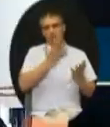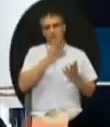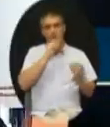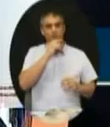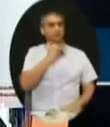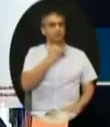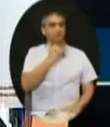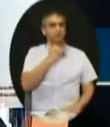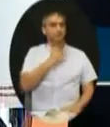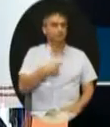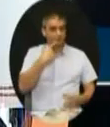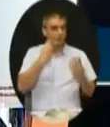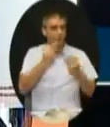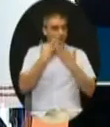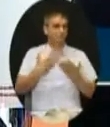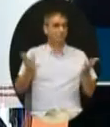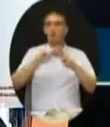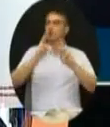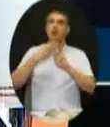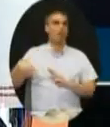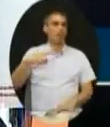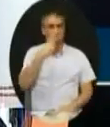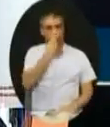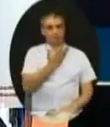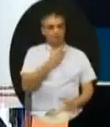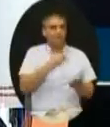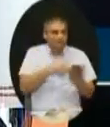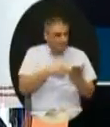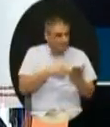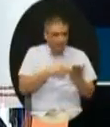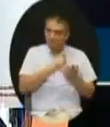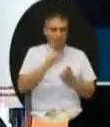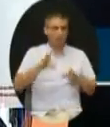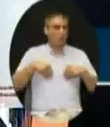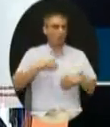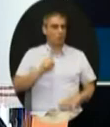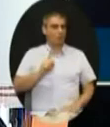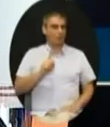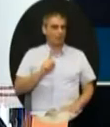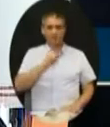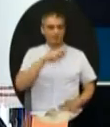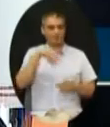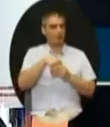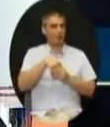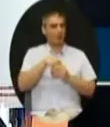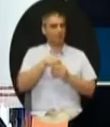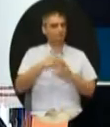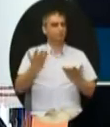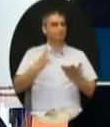בהחלט. ואני אומרת שטוב שזה יוצא לרמה בינלאומית, כי הדברים האלה לא מקובלים, הדברים האלה הם לא חלק